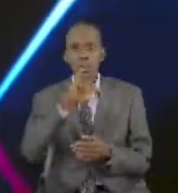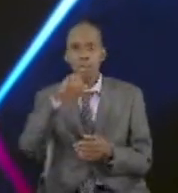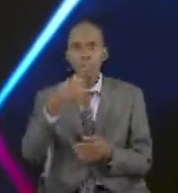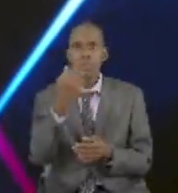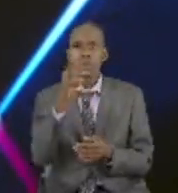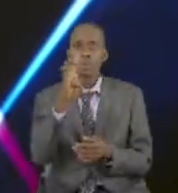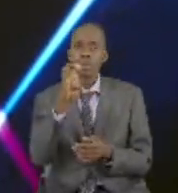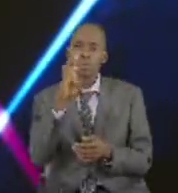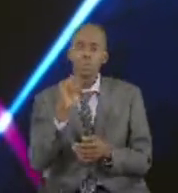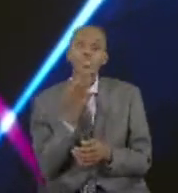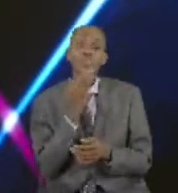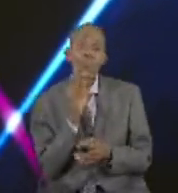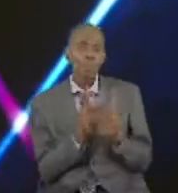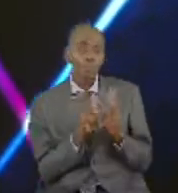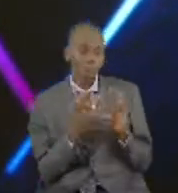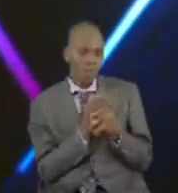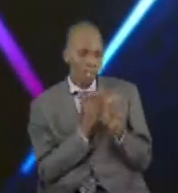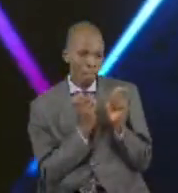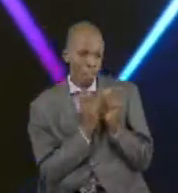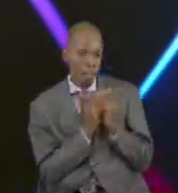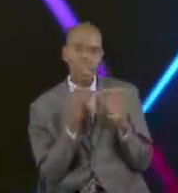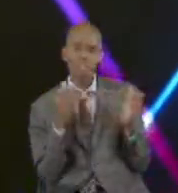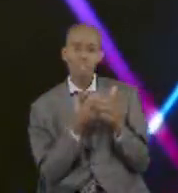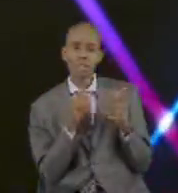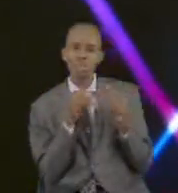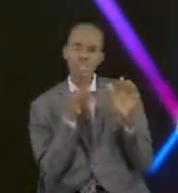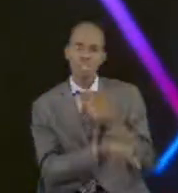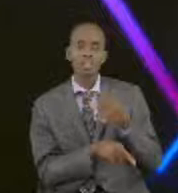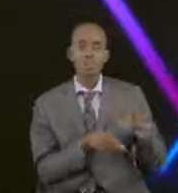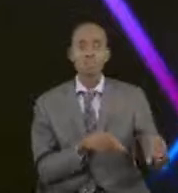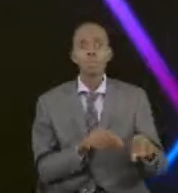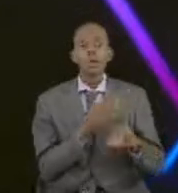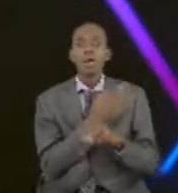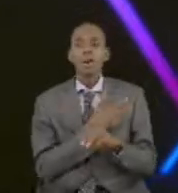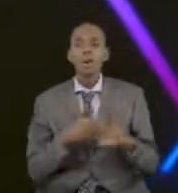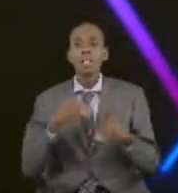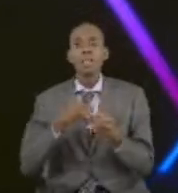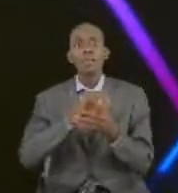Juifs se concertaient pour le tuer. Et